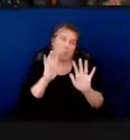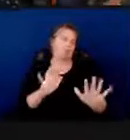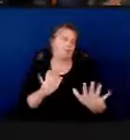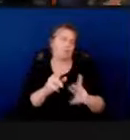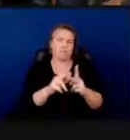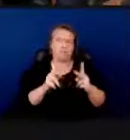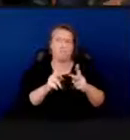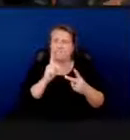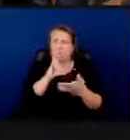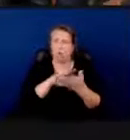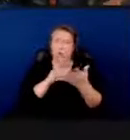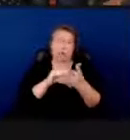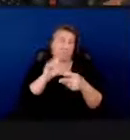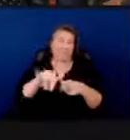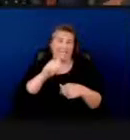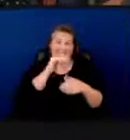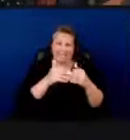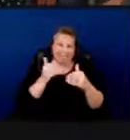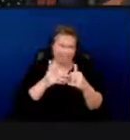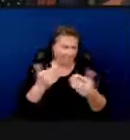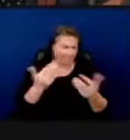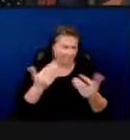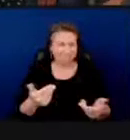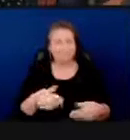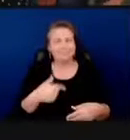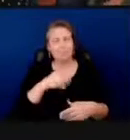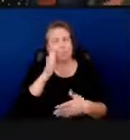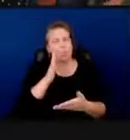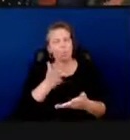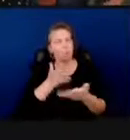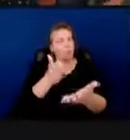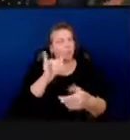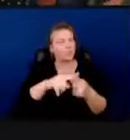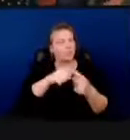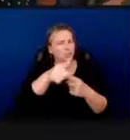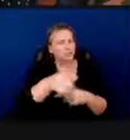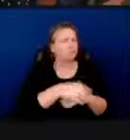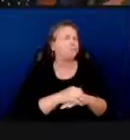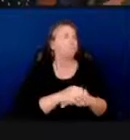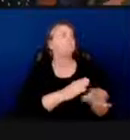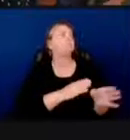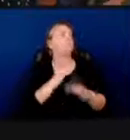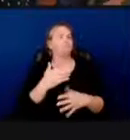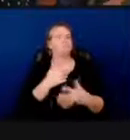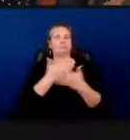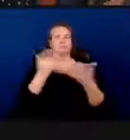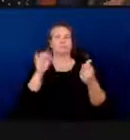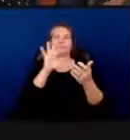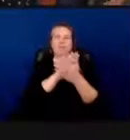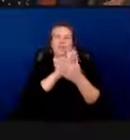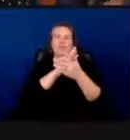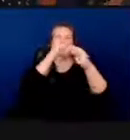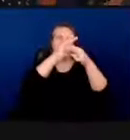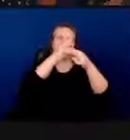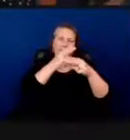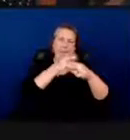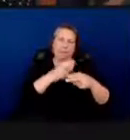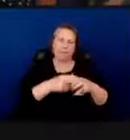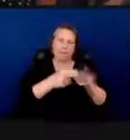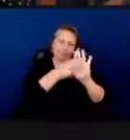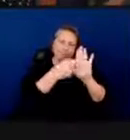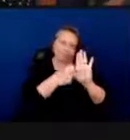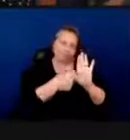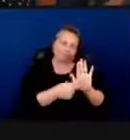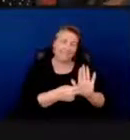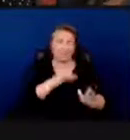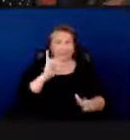ولهذا طبعا نحتاج إلى أن نخطط إلى هذه الأشياء. وهناك عمل كبير ينبغي